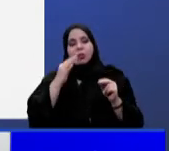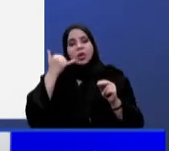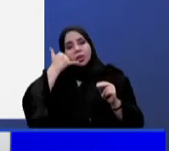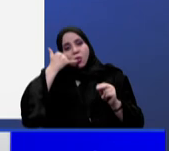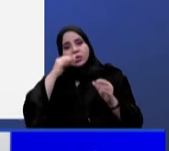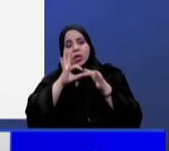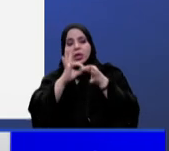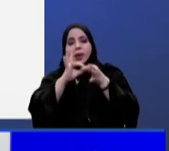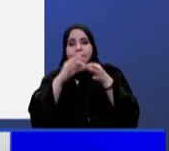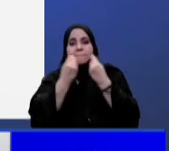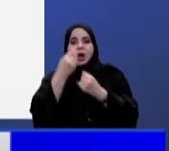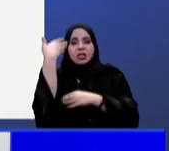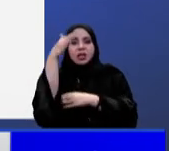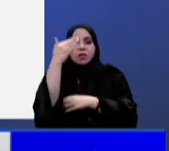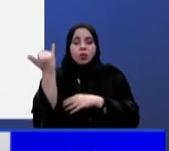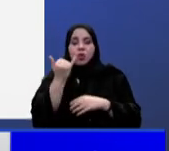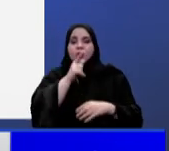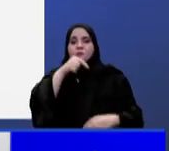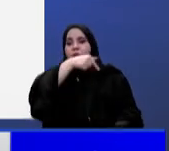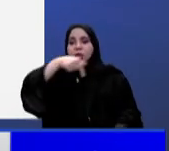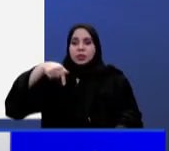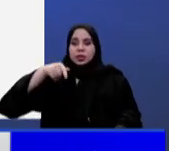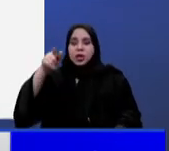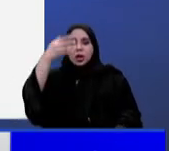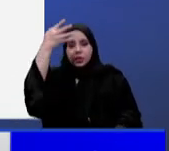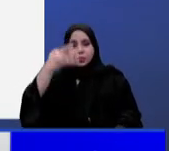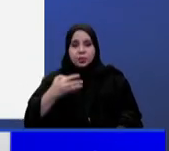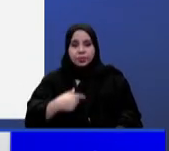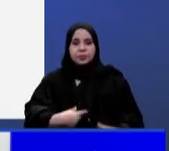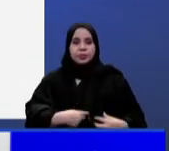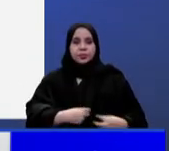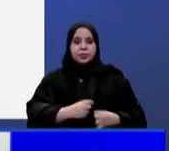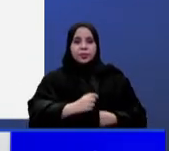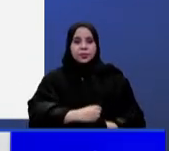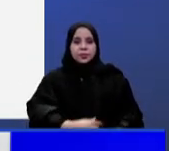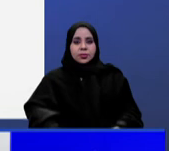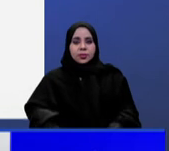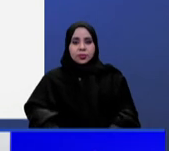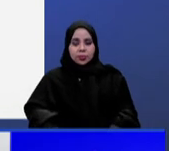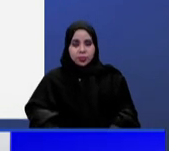للتواصل معها عند الحاجة على الأرقام الظاهرة على الشاشة.